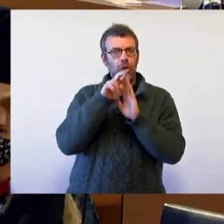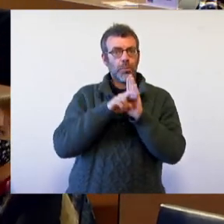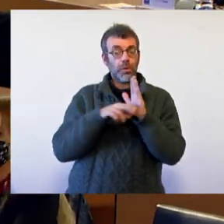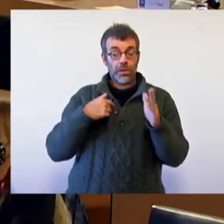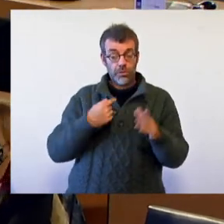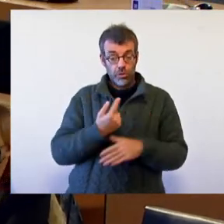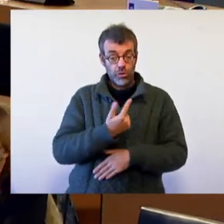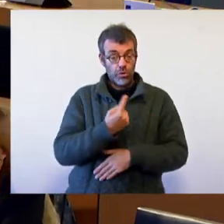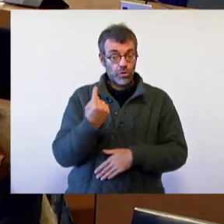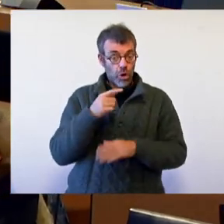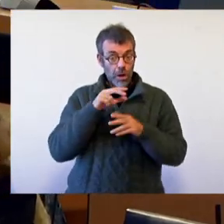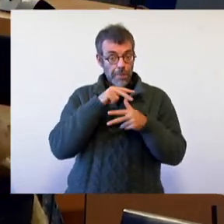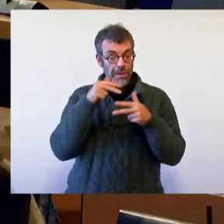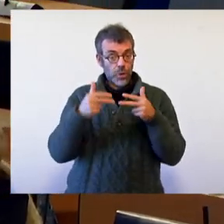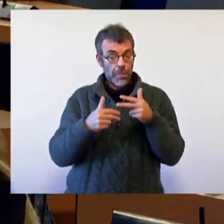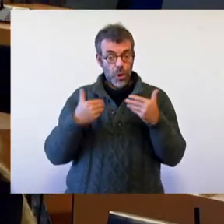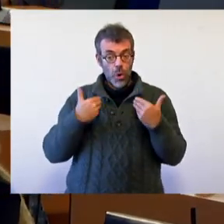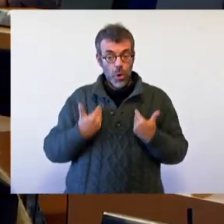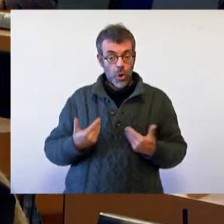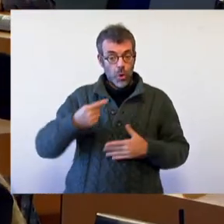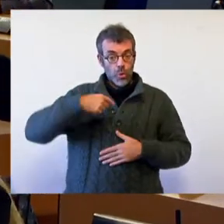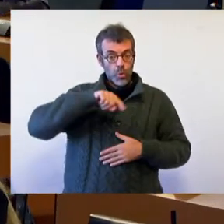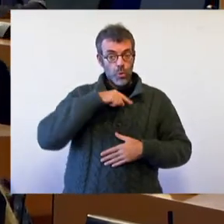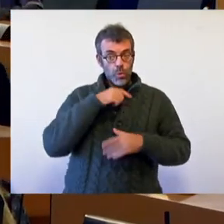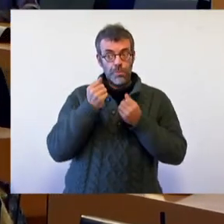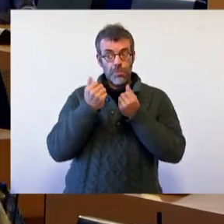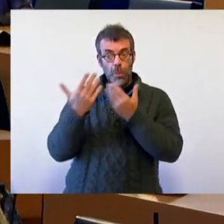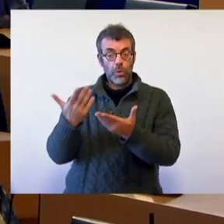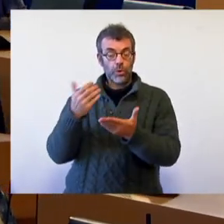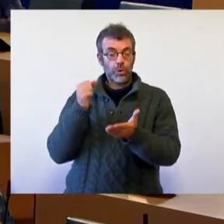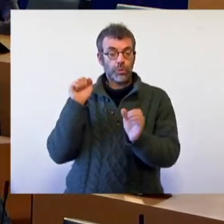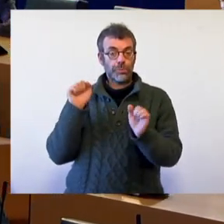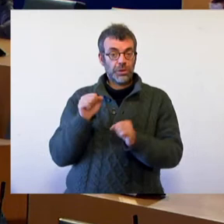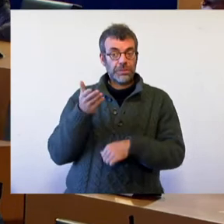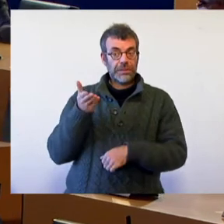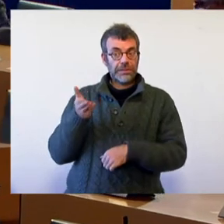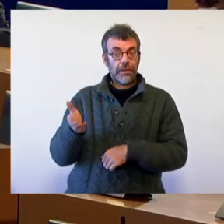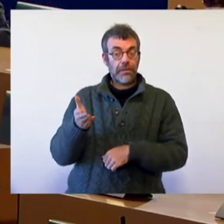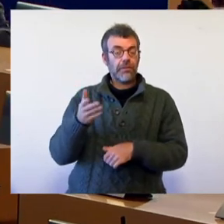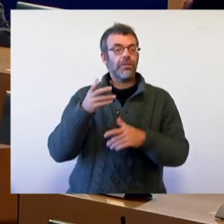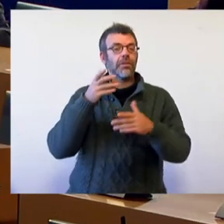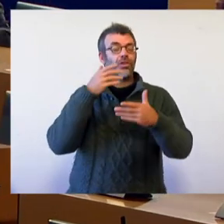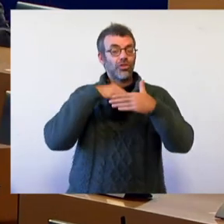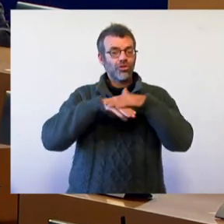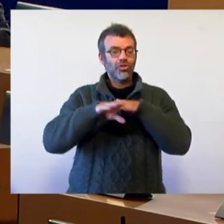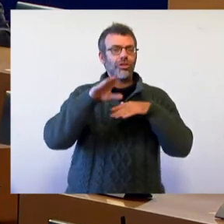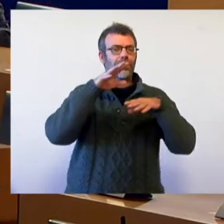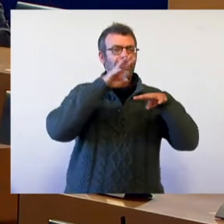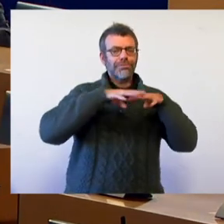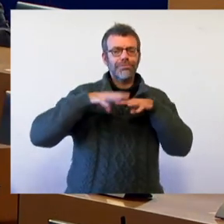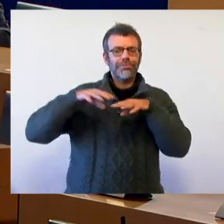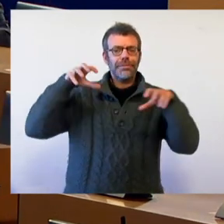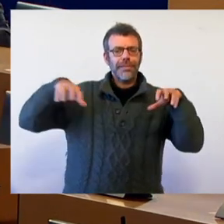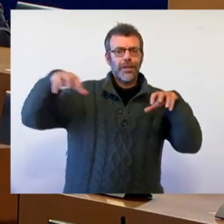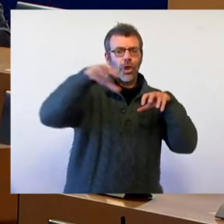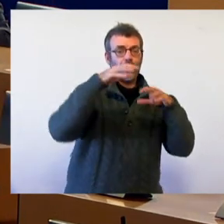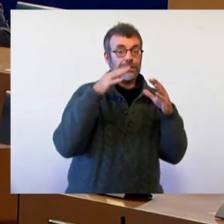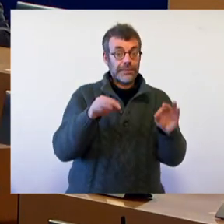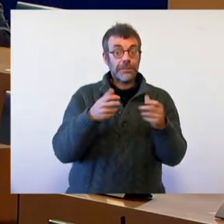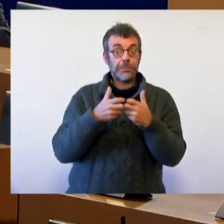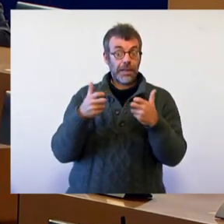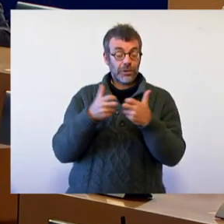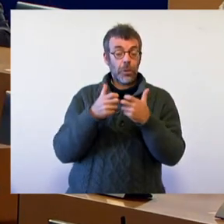offrir cette possibilité sur 10 secteurs de la ville, particulièrement dans les faubourgs avec de très nombreux